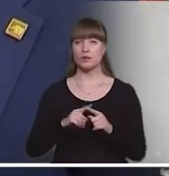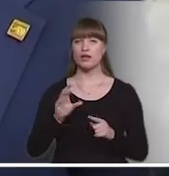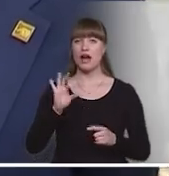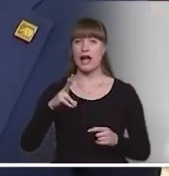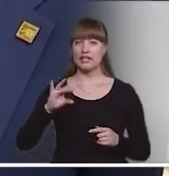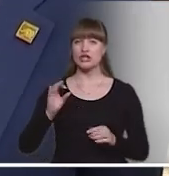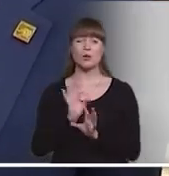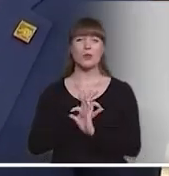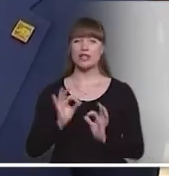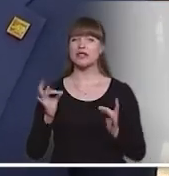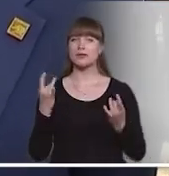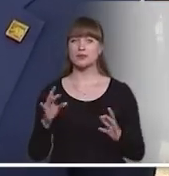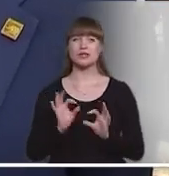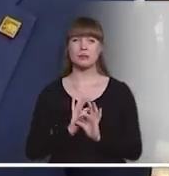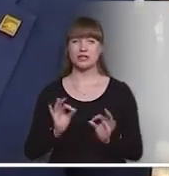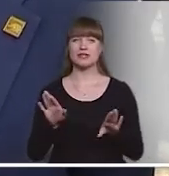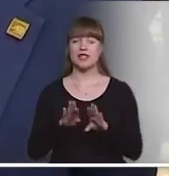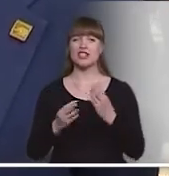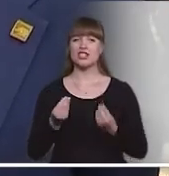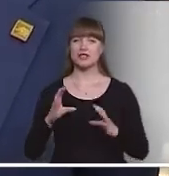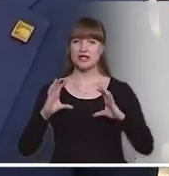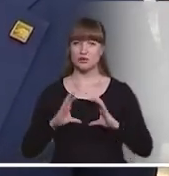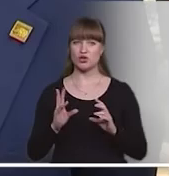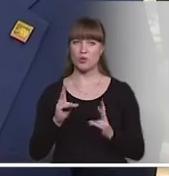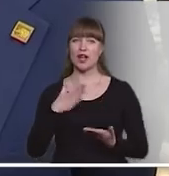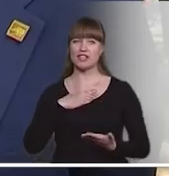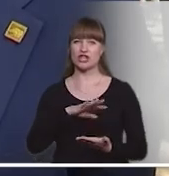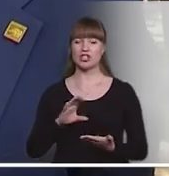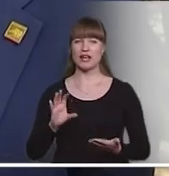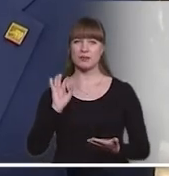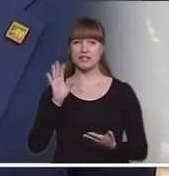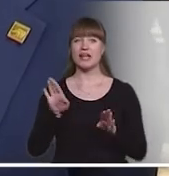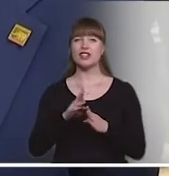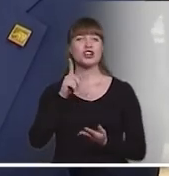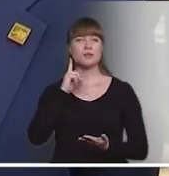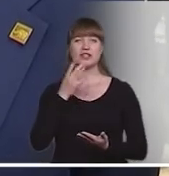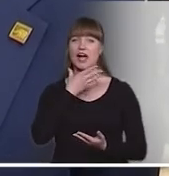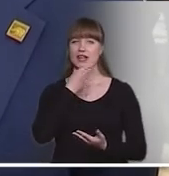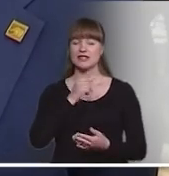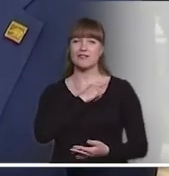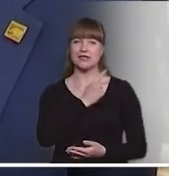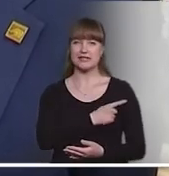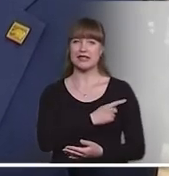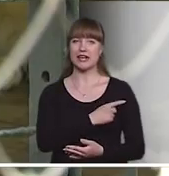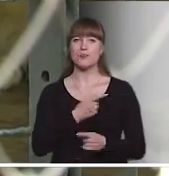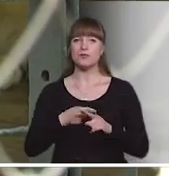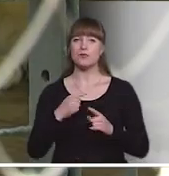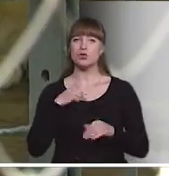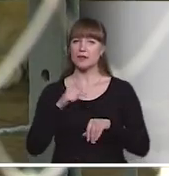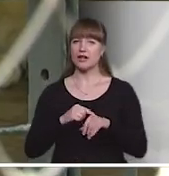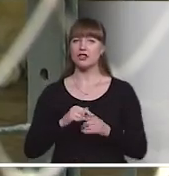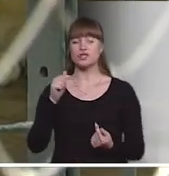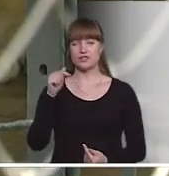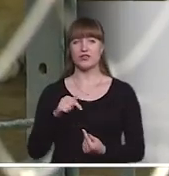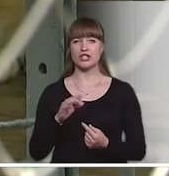Лесю, потому что она прекрасна, просто прекрасна. Так же владеет мячом, как и наши гандболистки. Такая же молодая, красивая, сильная. Поэтому,